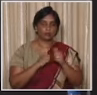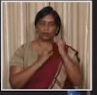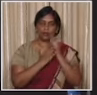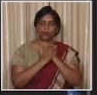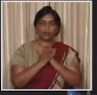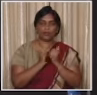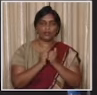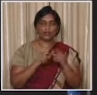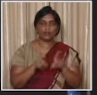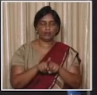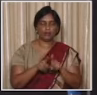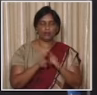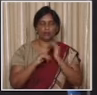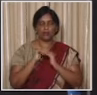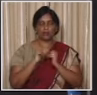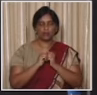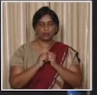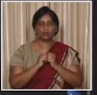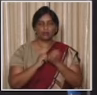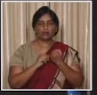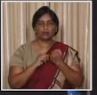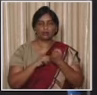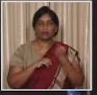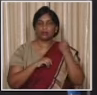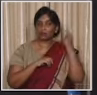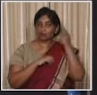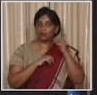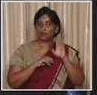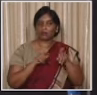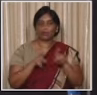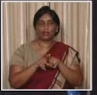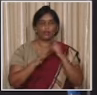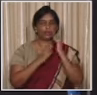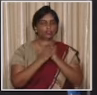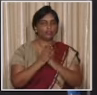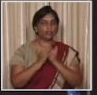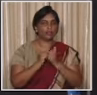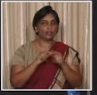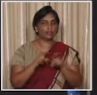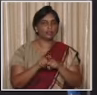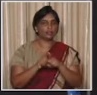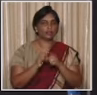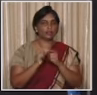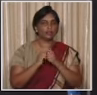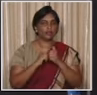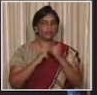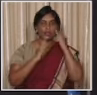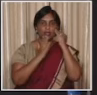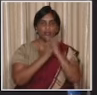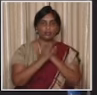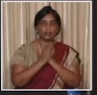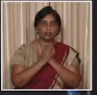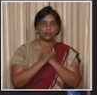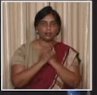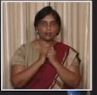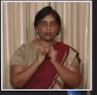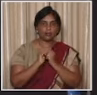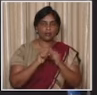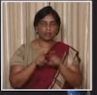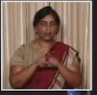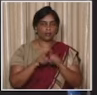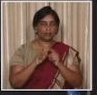පැරමෙඩිකල් ඔෆිසර්ස්ලා පත්කීම් පිළිබඳවත් අපි සාකච්ඡා කරා. මම යෝජනා කරනවා කරු ඇමතුමා මේ පිළිබඳව ඇත්තෙන්ම කතා කරලා